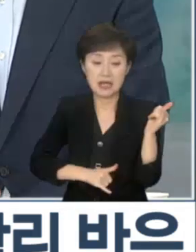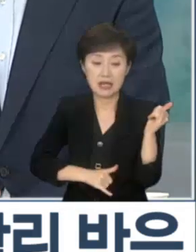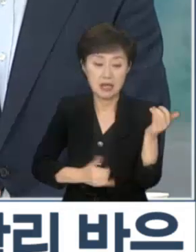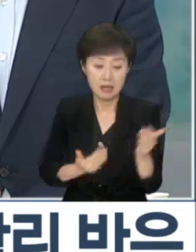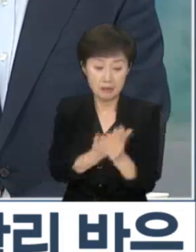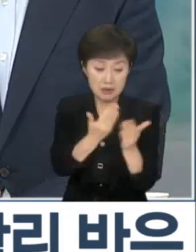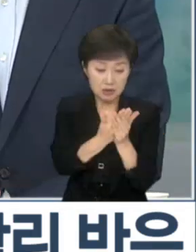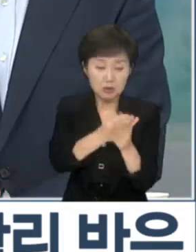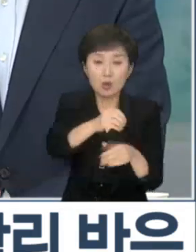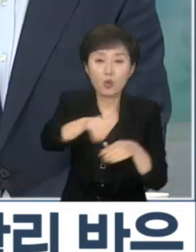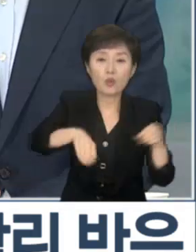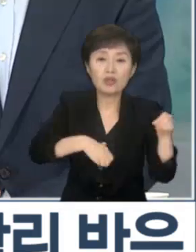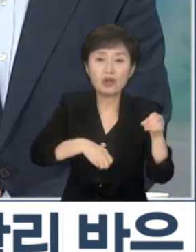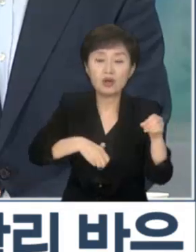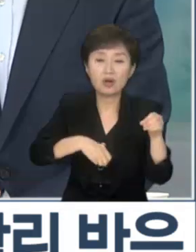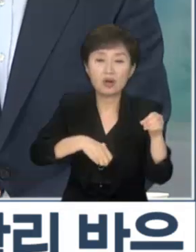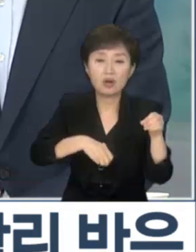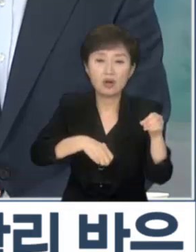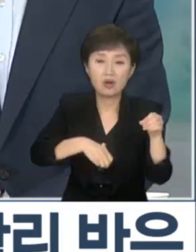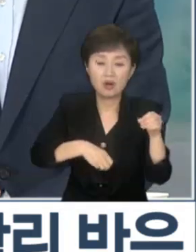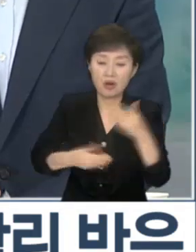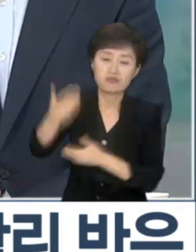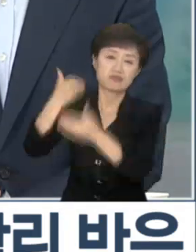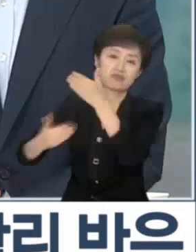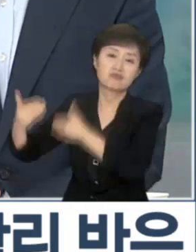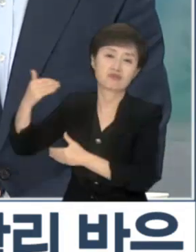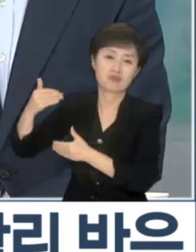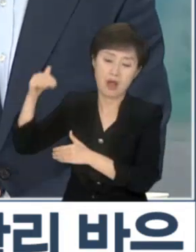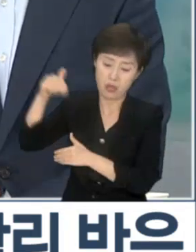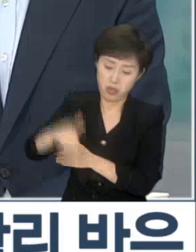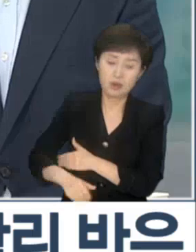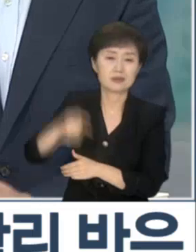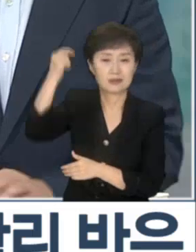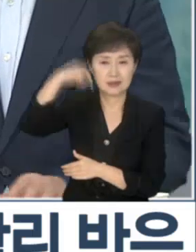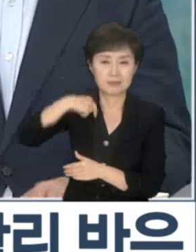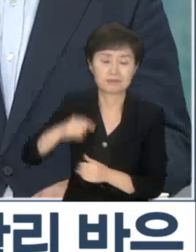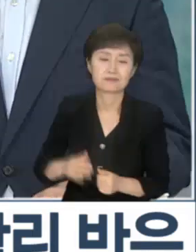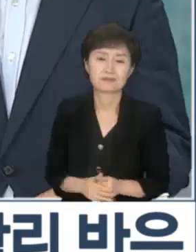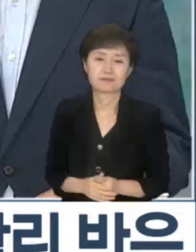이런 개각 인사가 아닌가 싶어서 너무 안타깝습니다